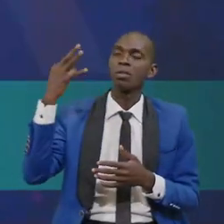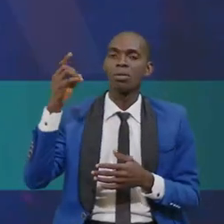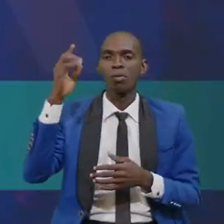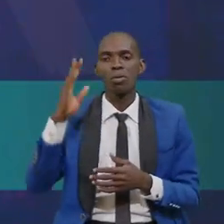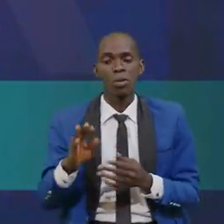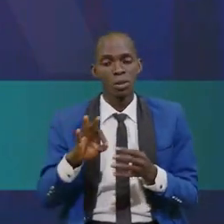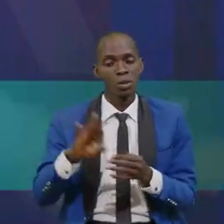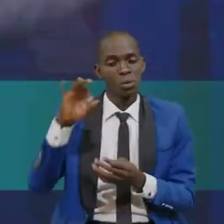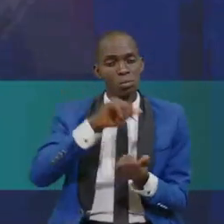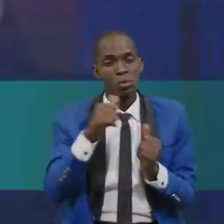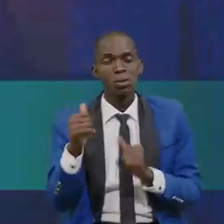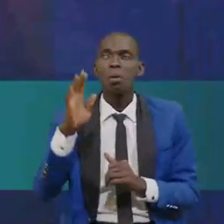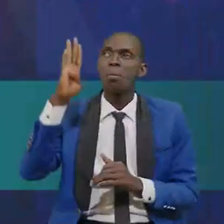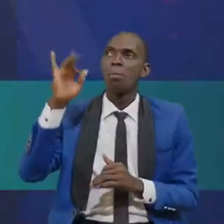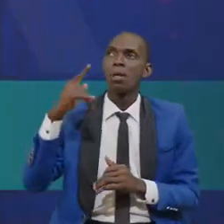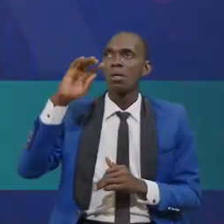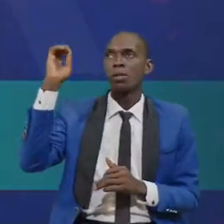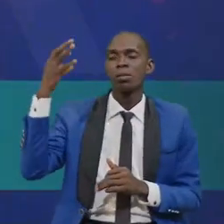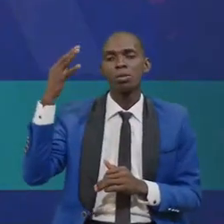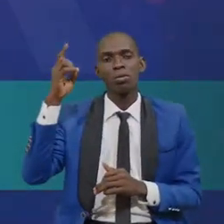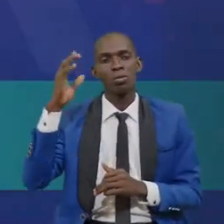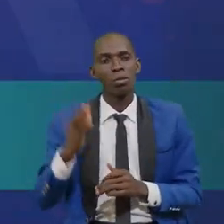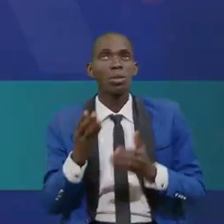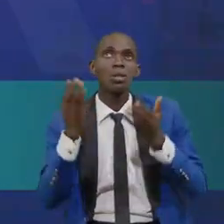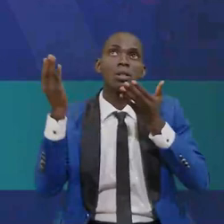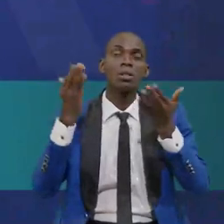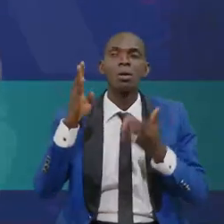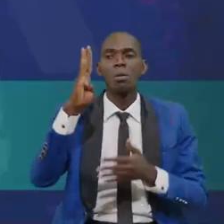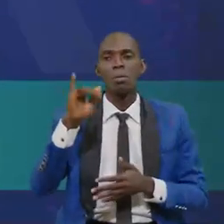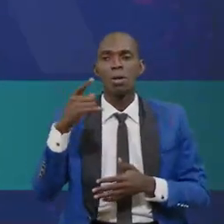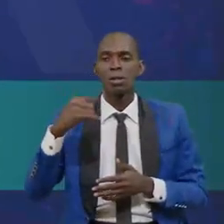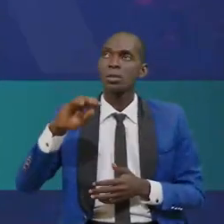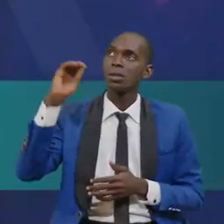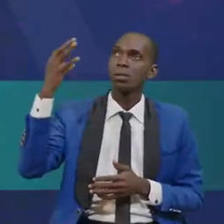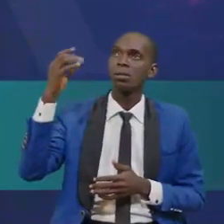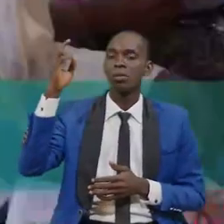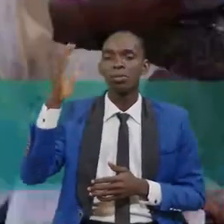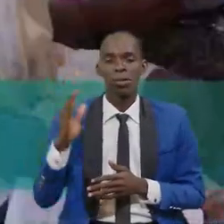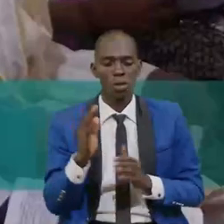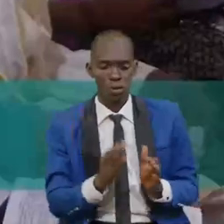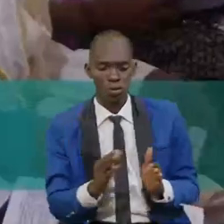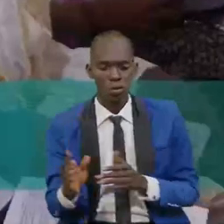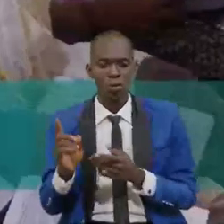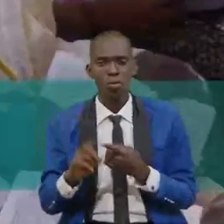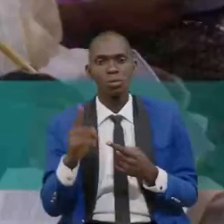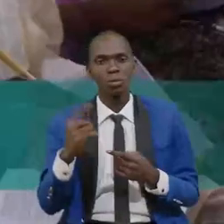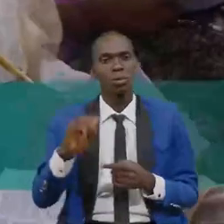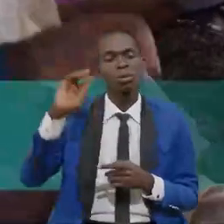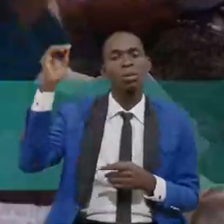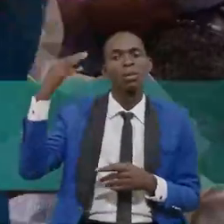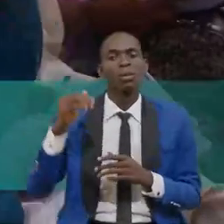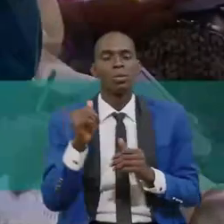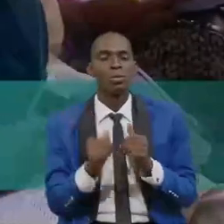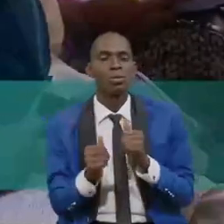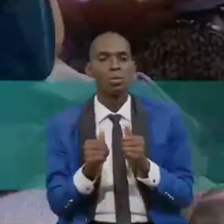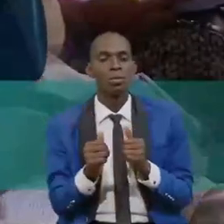Le baptême de l'Esprit, c'est par la grâce de Dieu. Le service, c'est par la grâce de Dieu. Selon la grâce qui